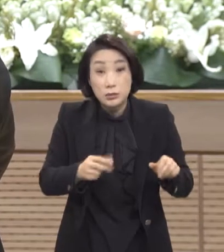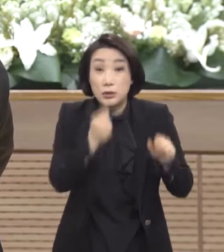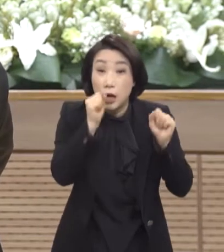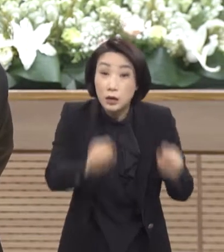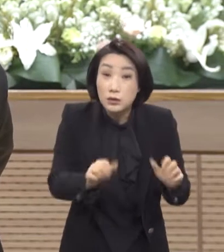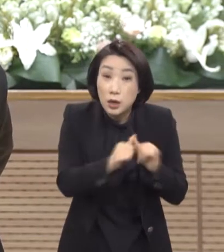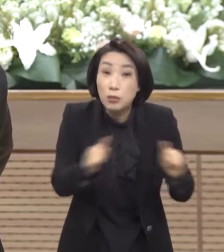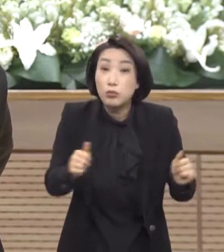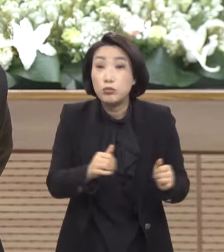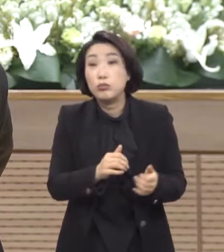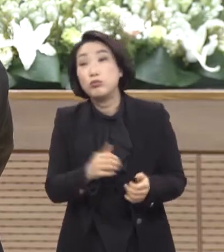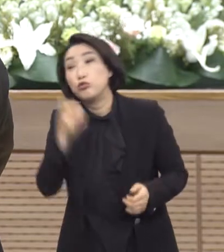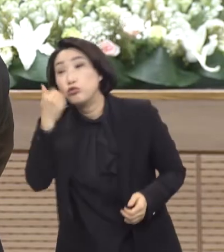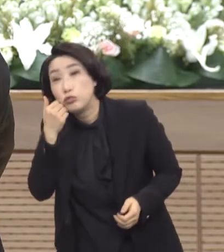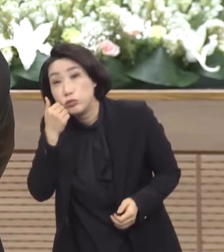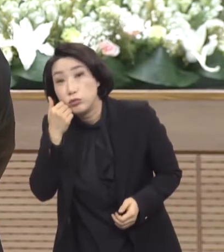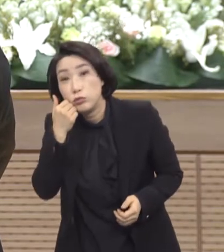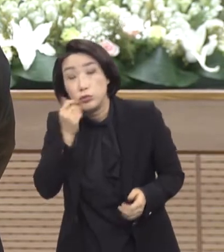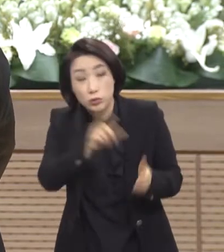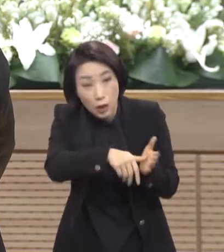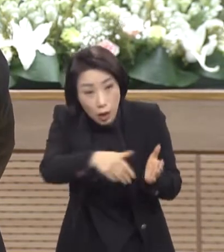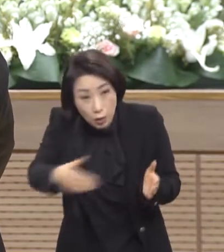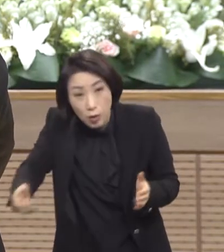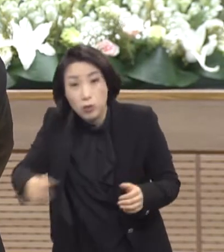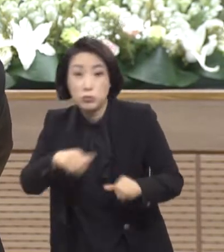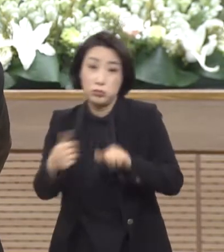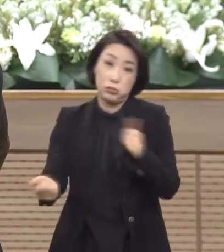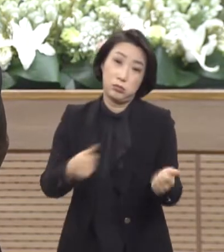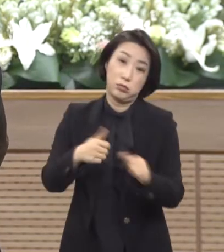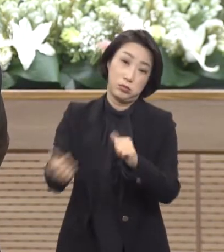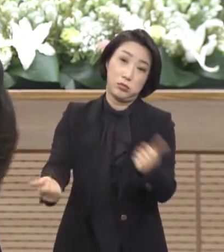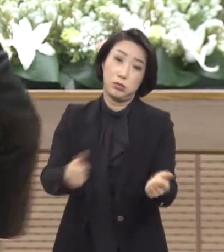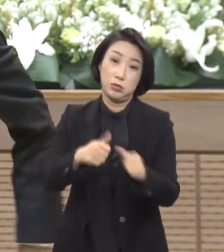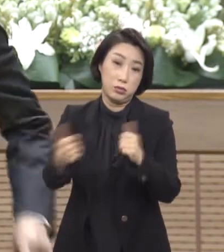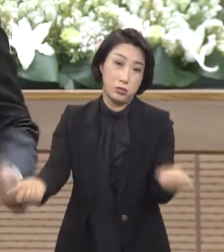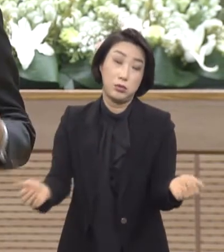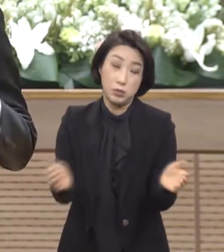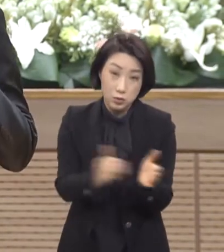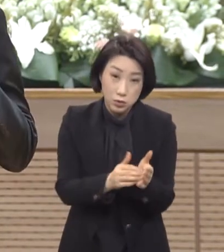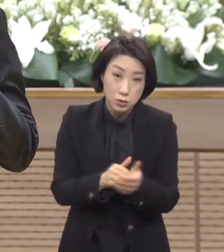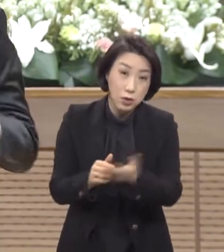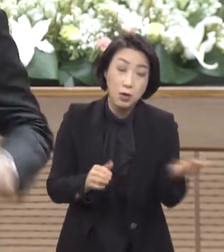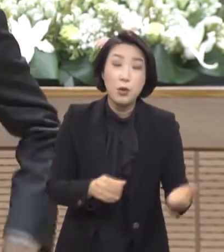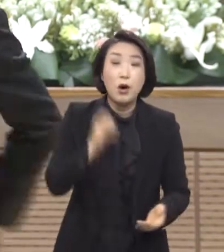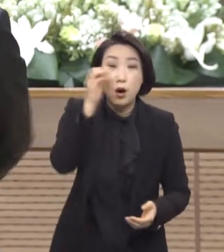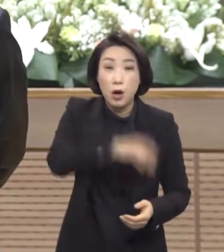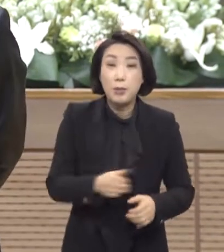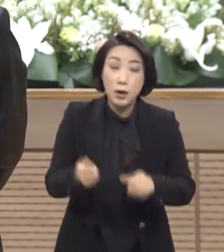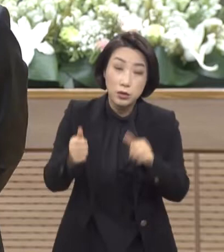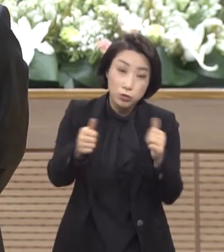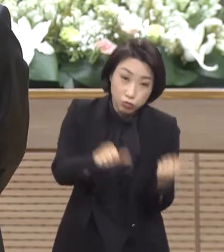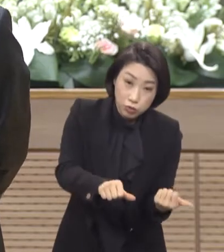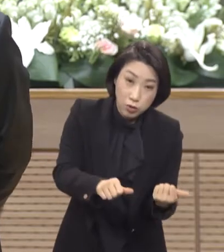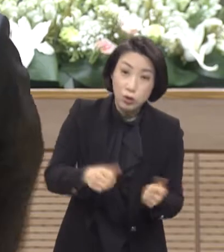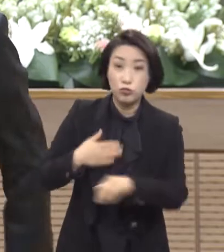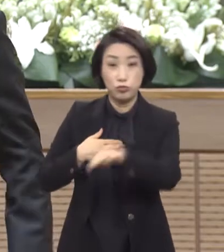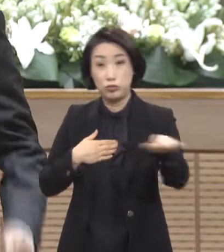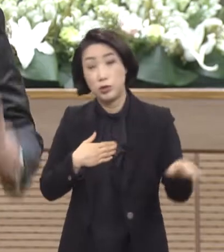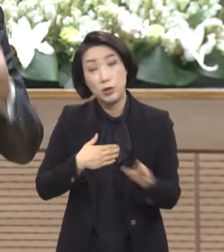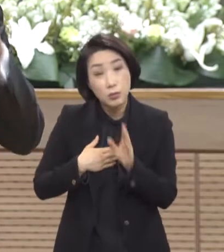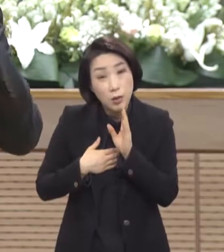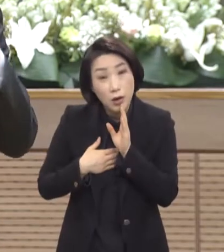살아있는 사람이 있습니까? 세월 속에 다 죽었어요. 어차피 죽을 목숨이라면